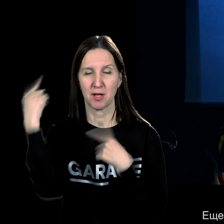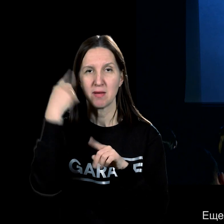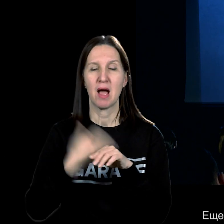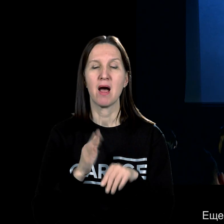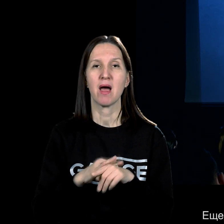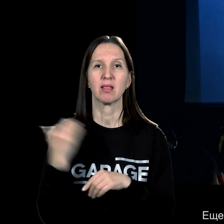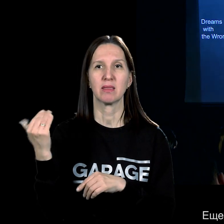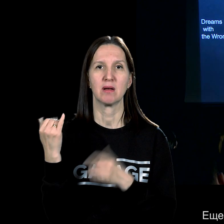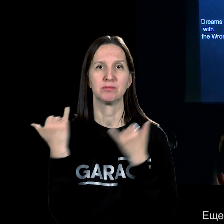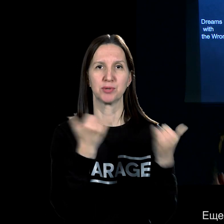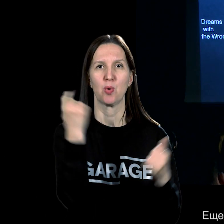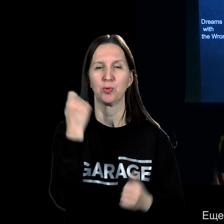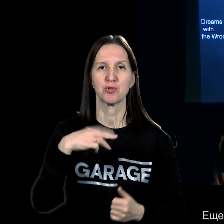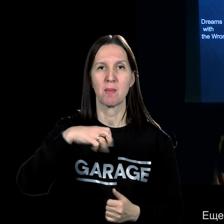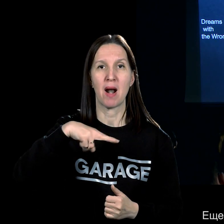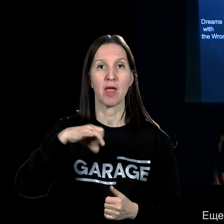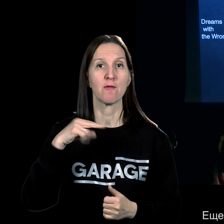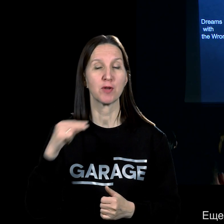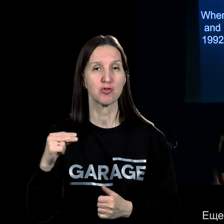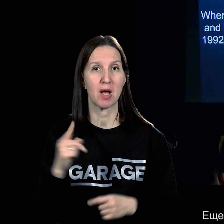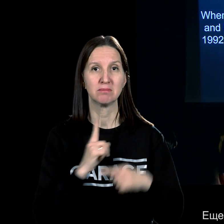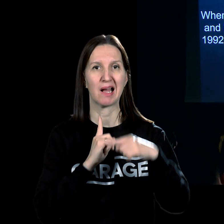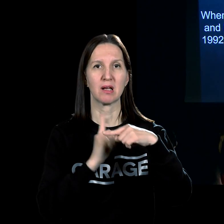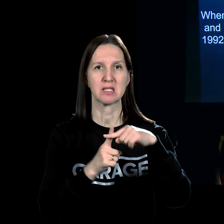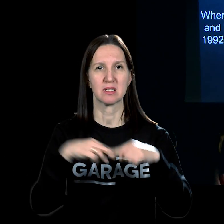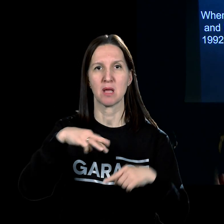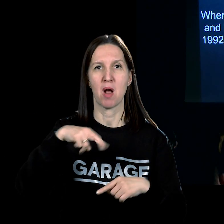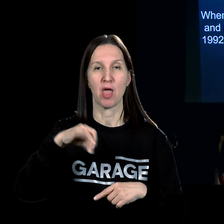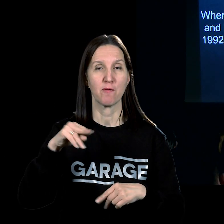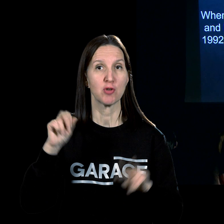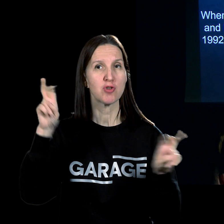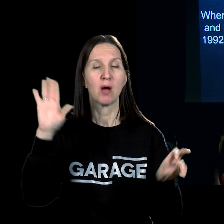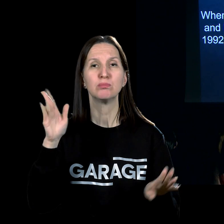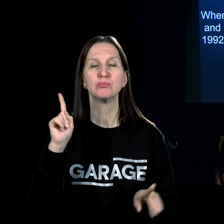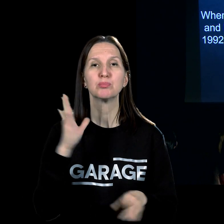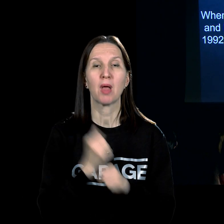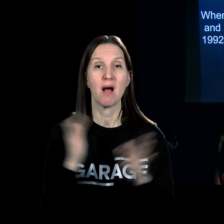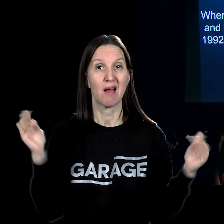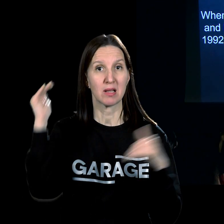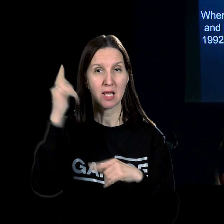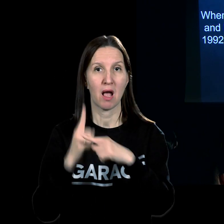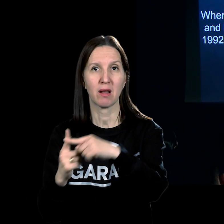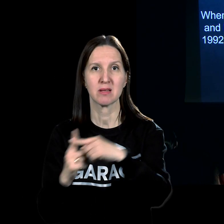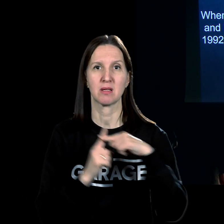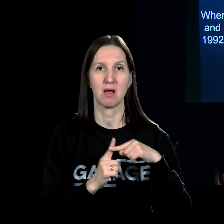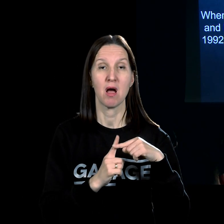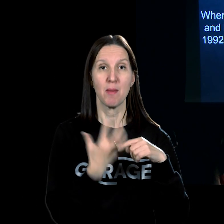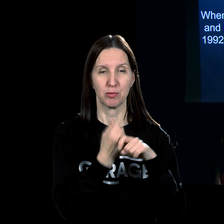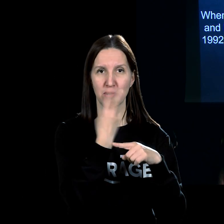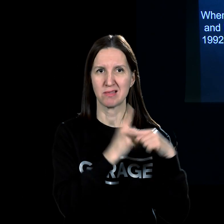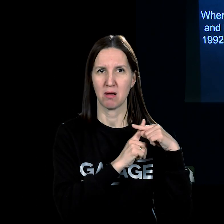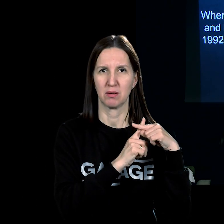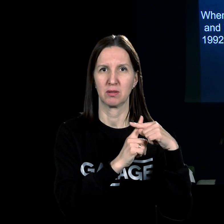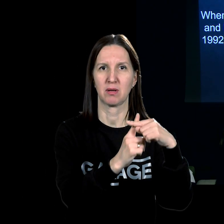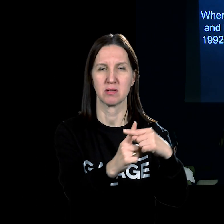кресты Малевича, которые что с ними будет, если вытащить их из картины. И они превращаются в такое вот невероятное военное кладбище,